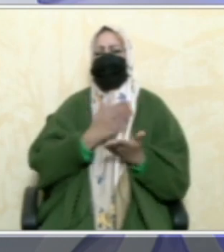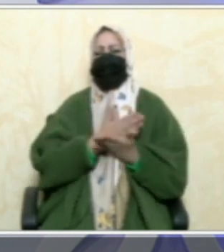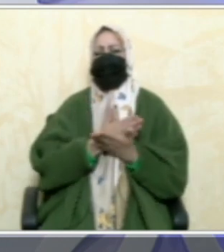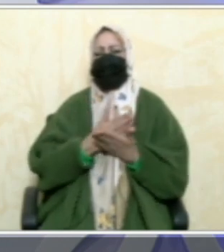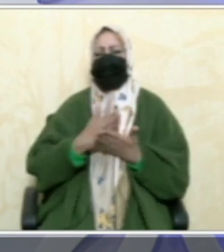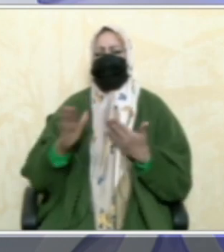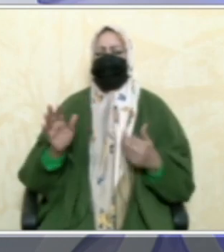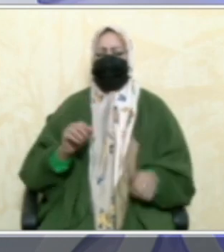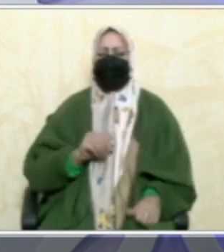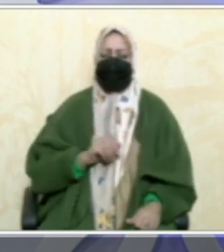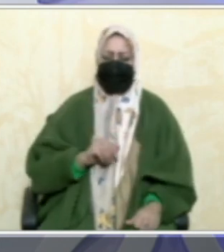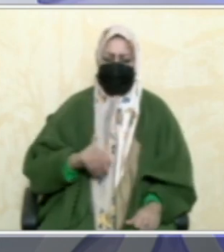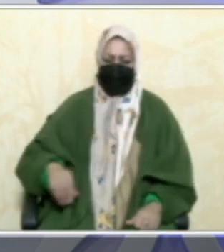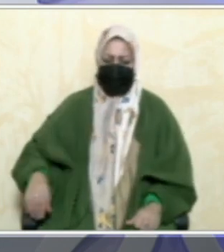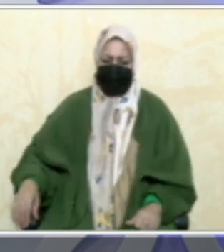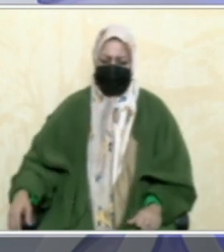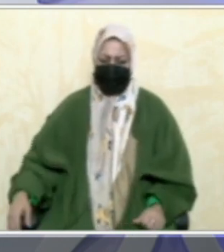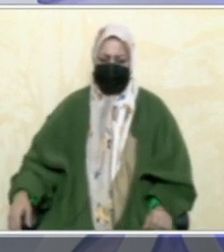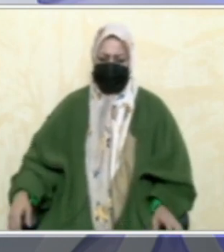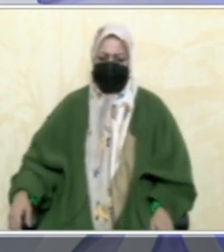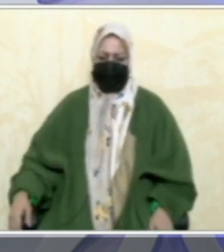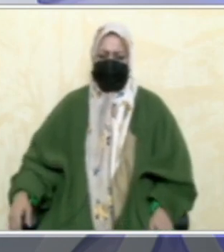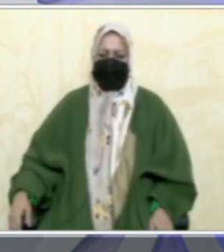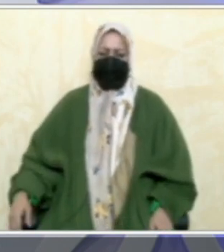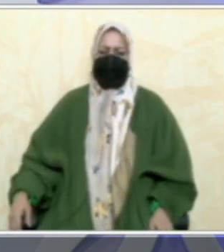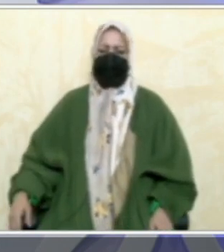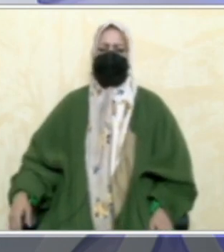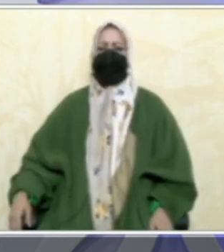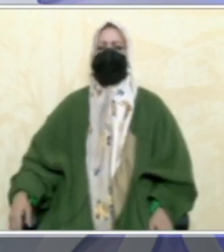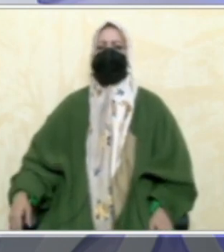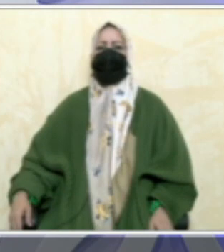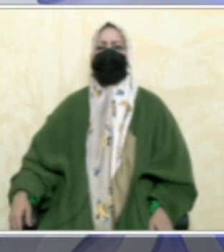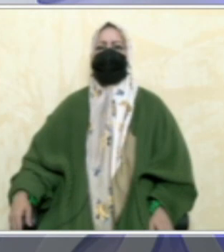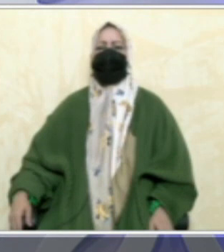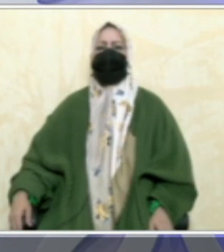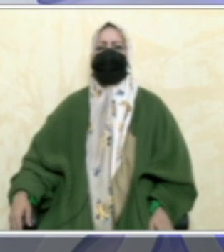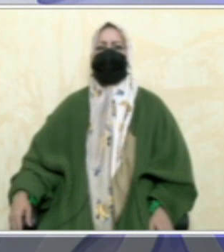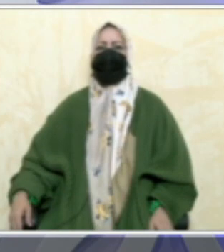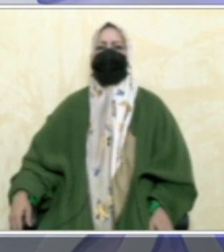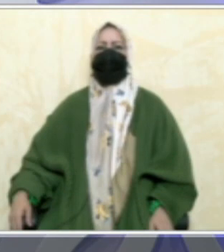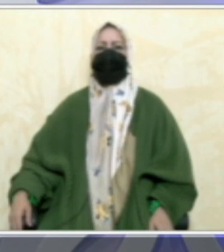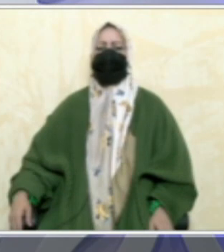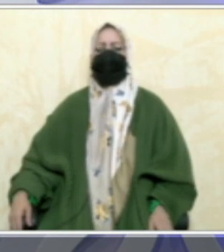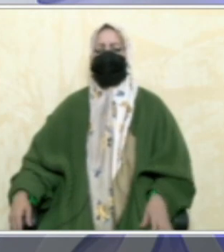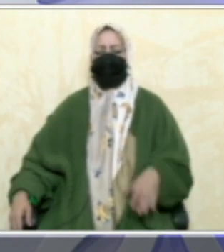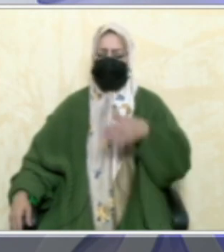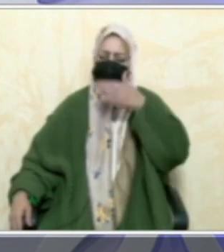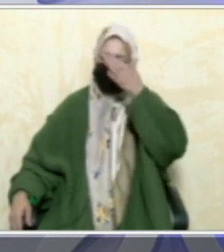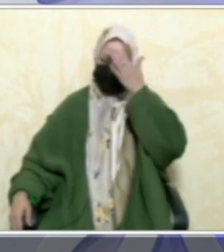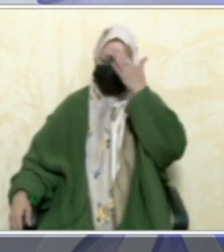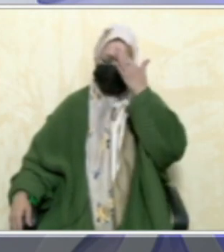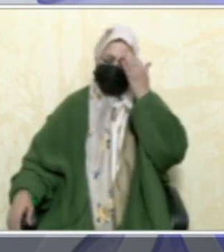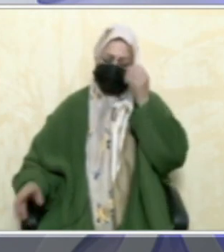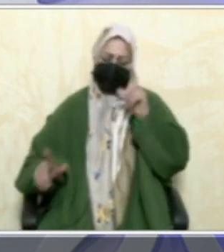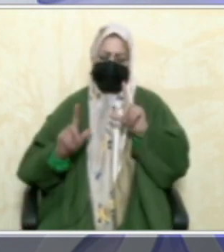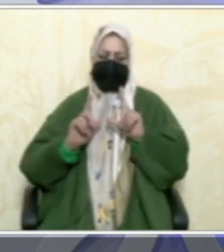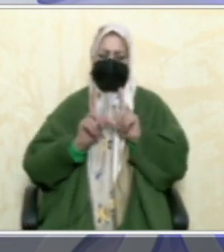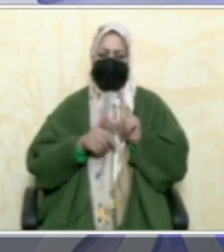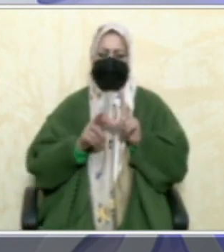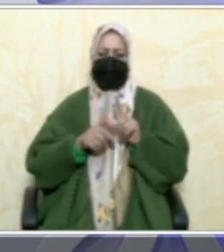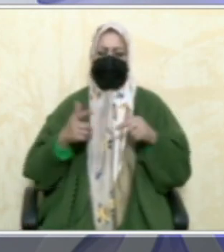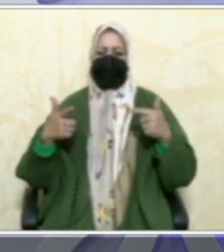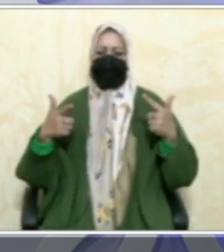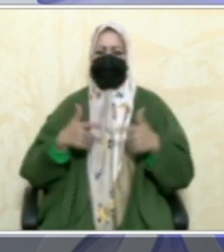ستبقى هذه المشاكل كثيرا للأسف، ونخسر مجموعة من خيرة شباب البلاد.